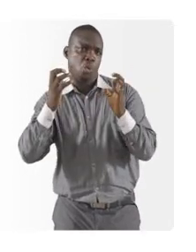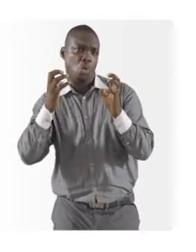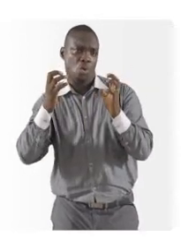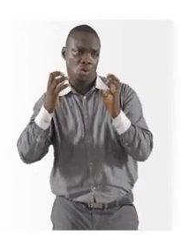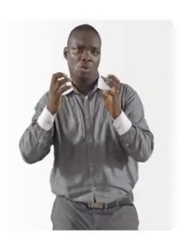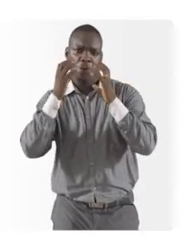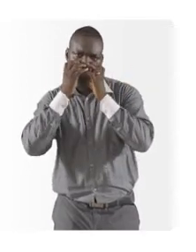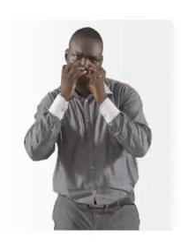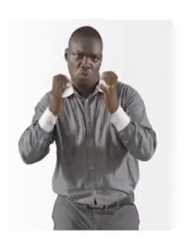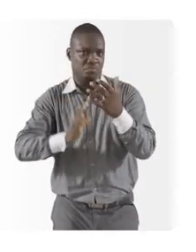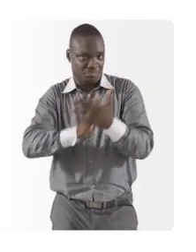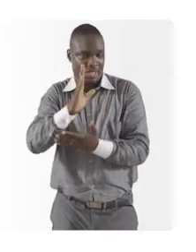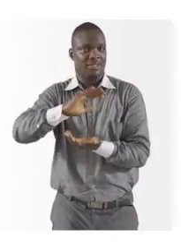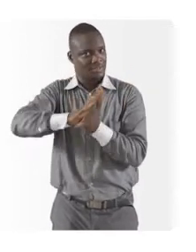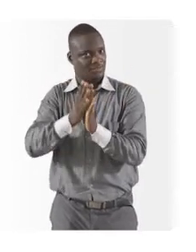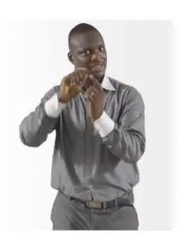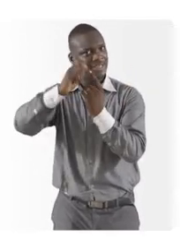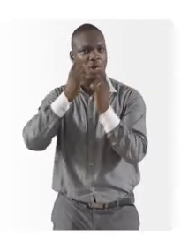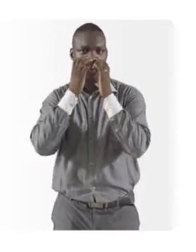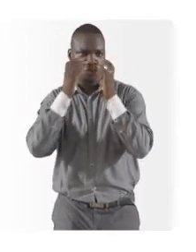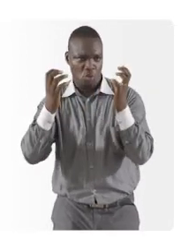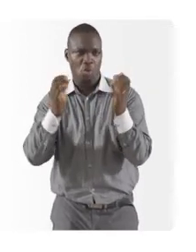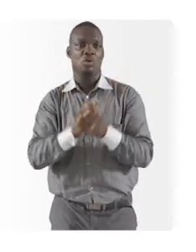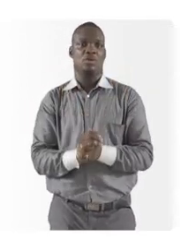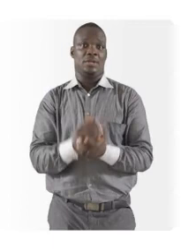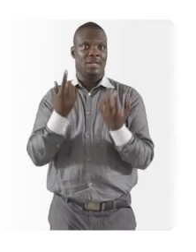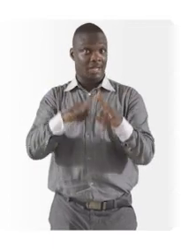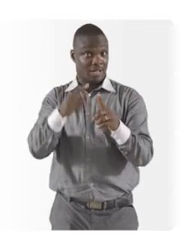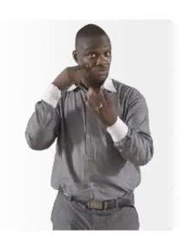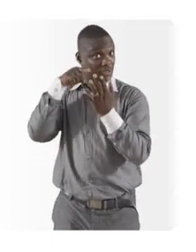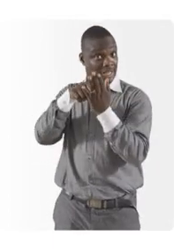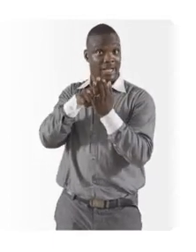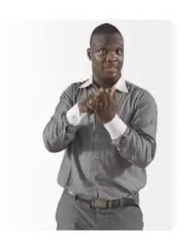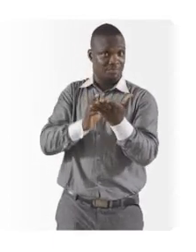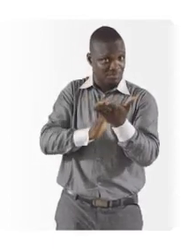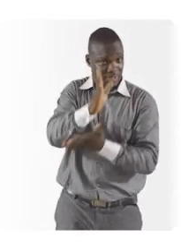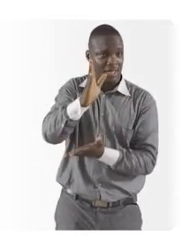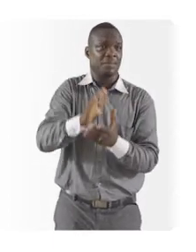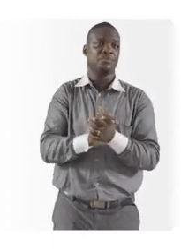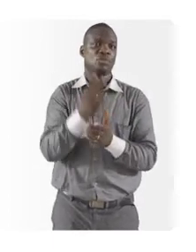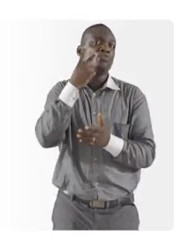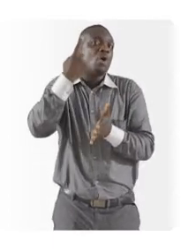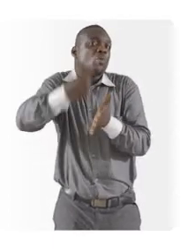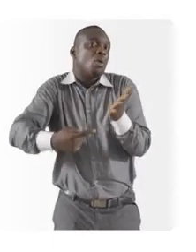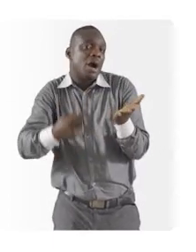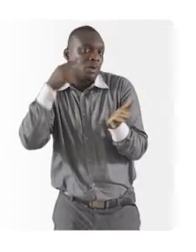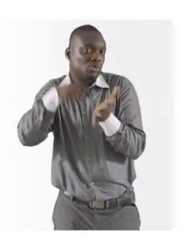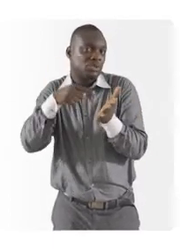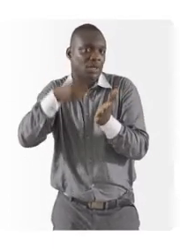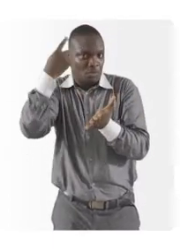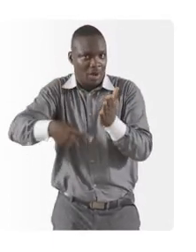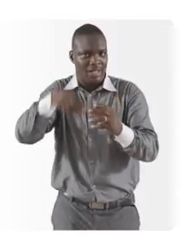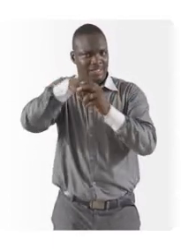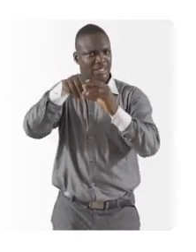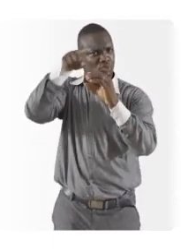de mégaspore. Alors, lorsque nous observons toujours la mégaspore, alors, que constatons-nous au niveau de son